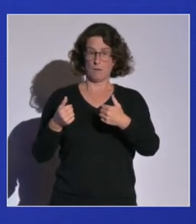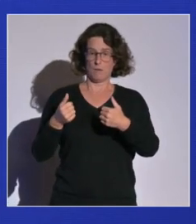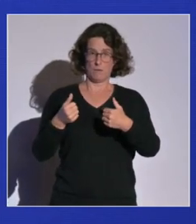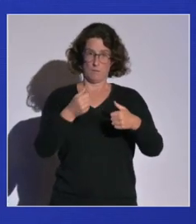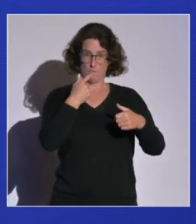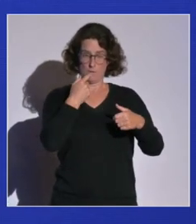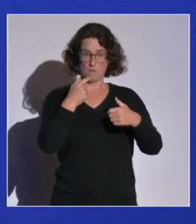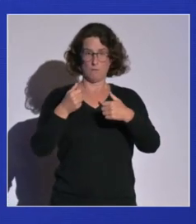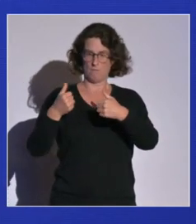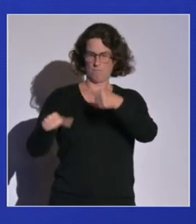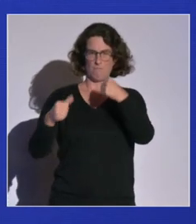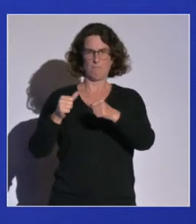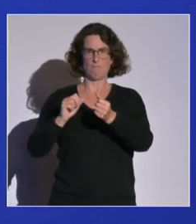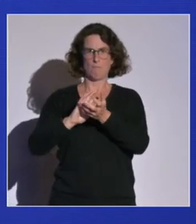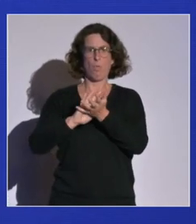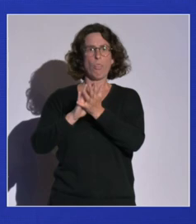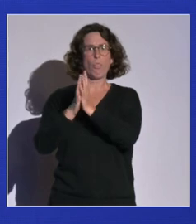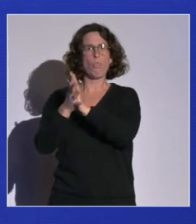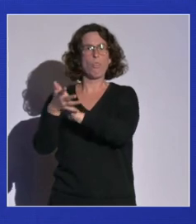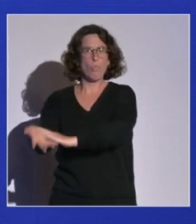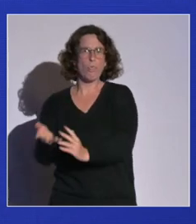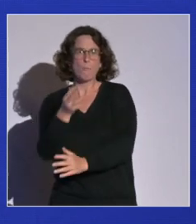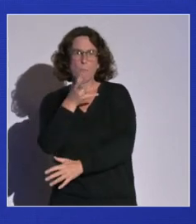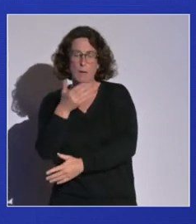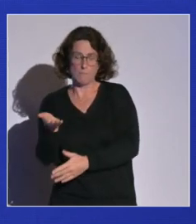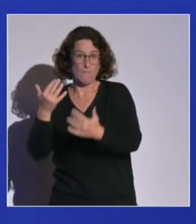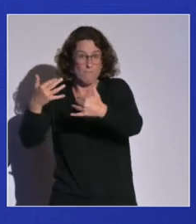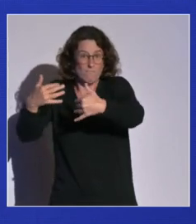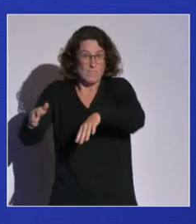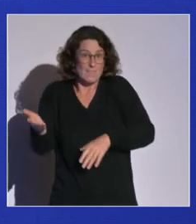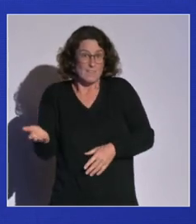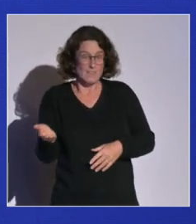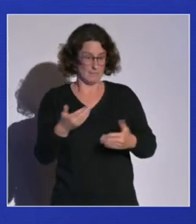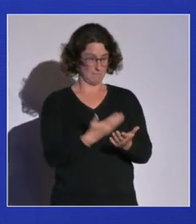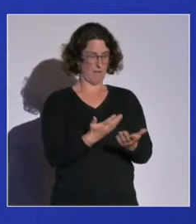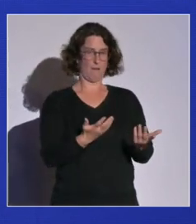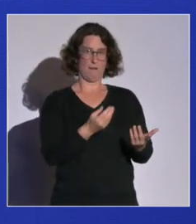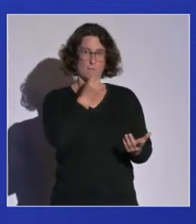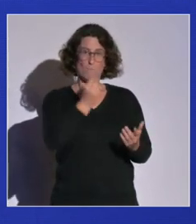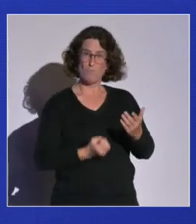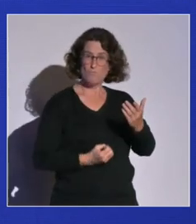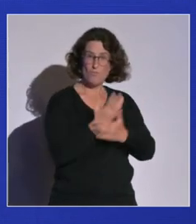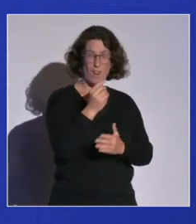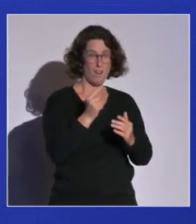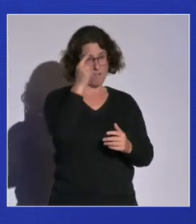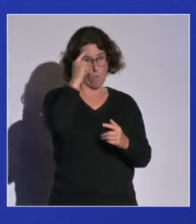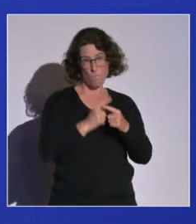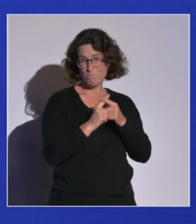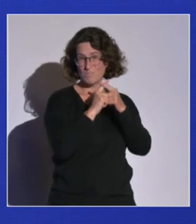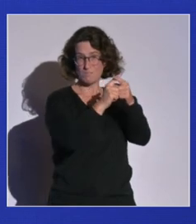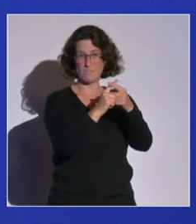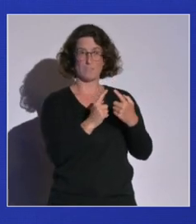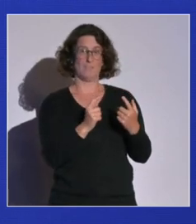dégradables. Et ceci, pour moi, c'est une nouvelle terriblement optimiste. On a devant nous des